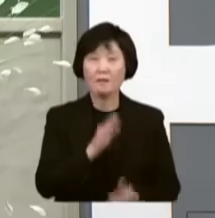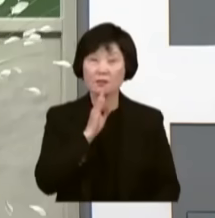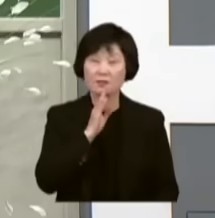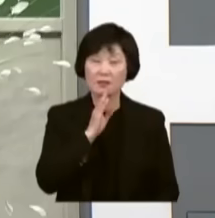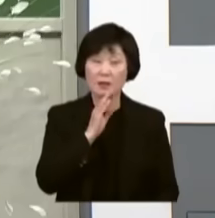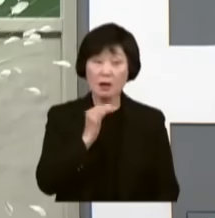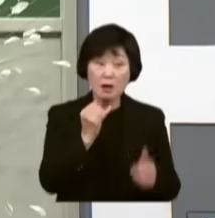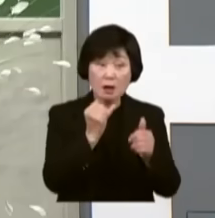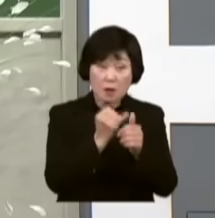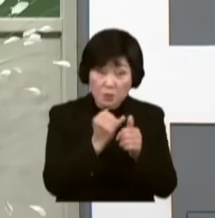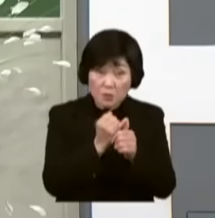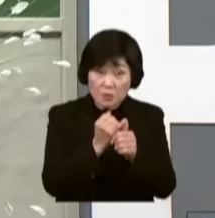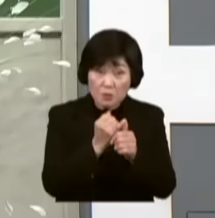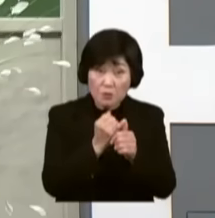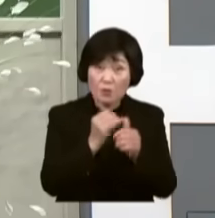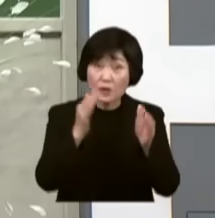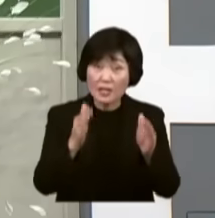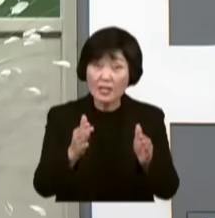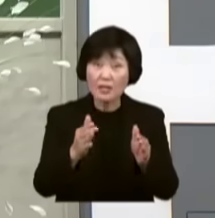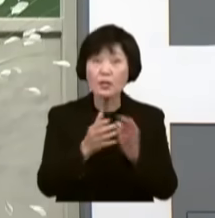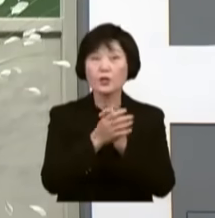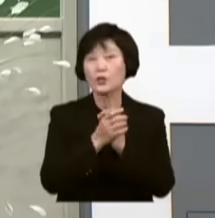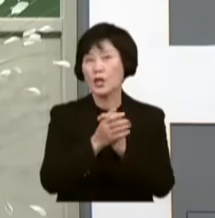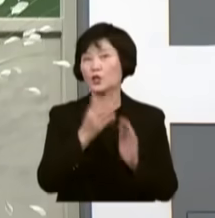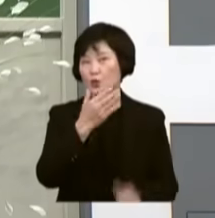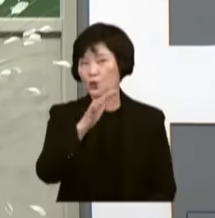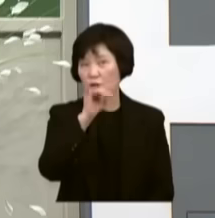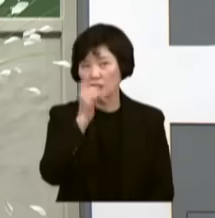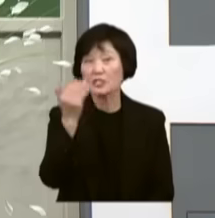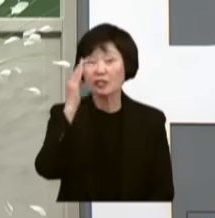그리고 저기 뭐라 그럴까 나는 부녀